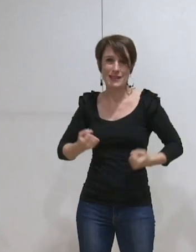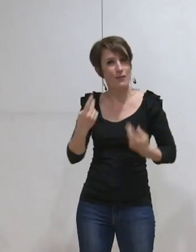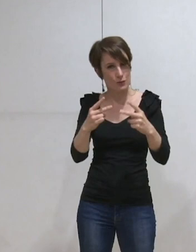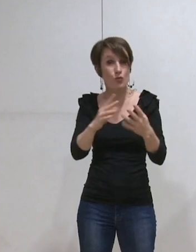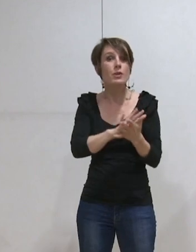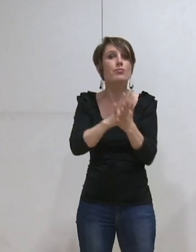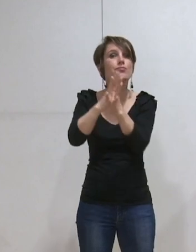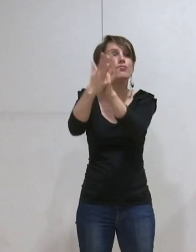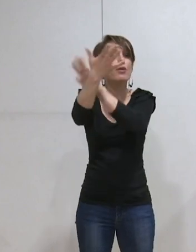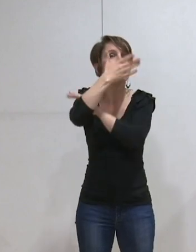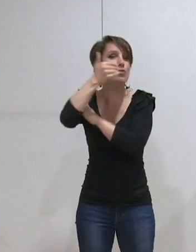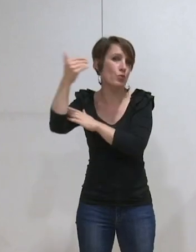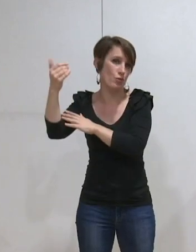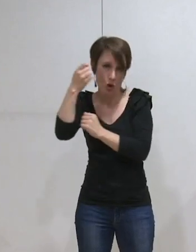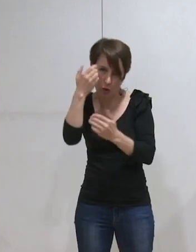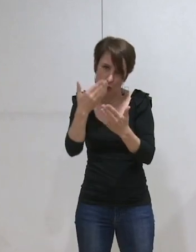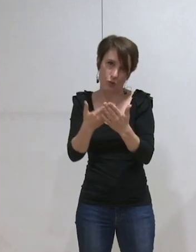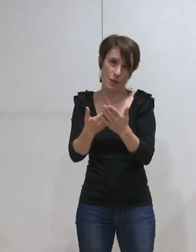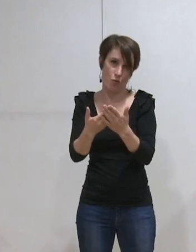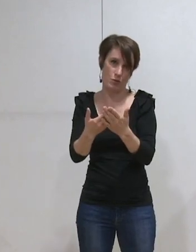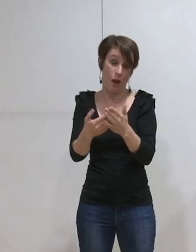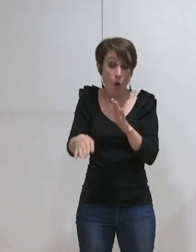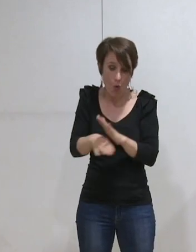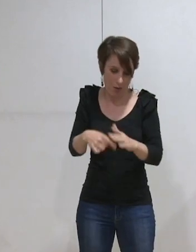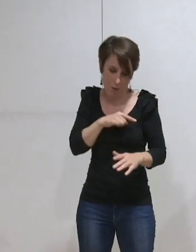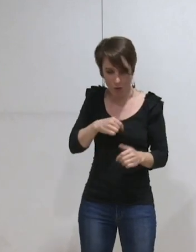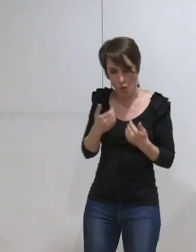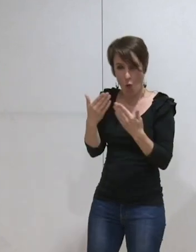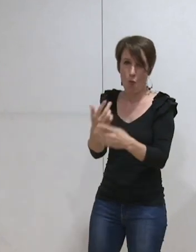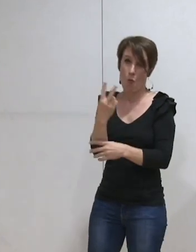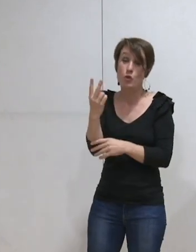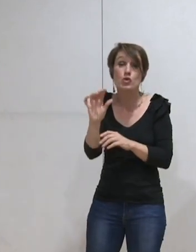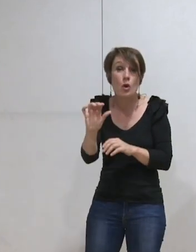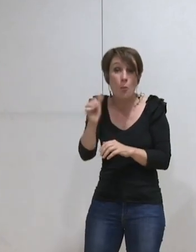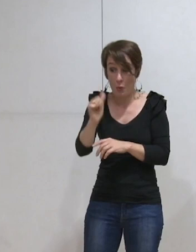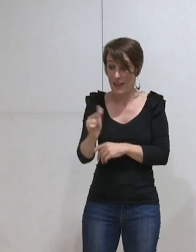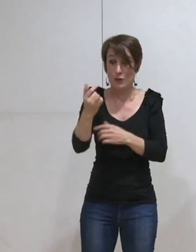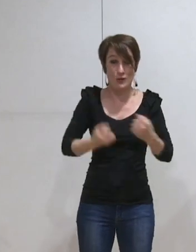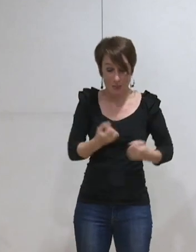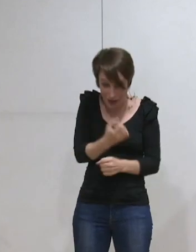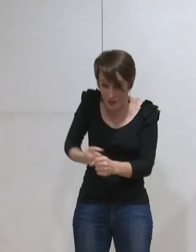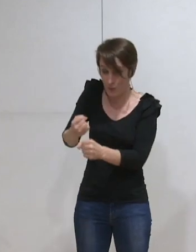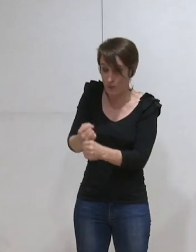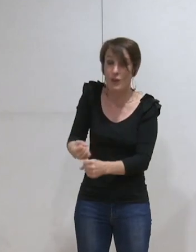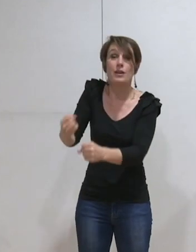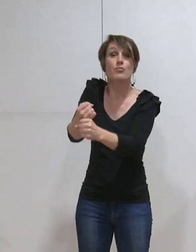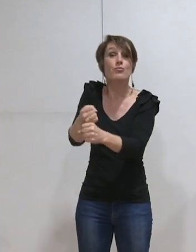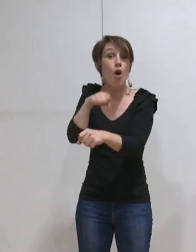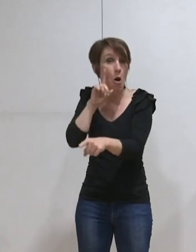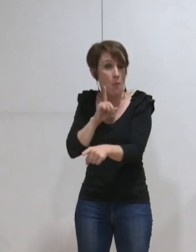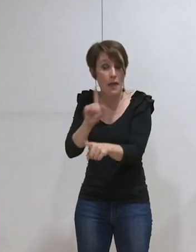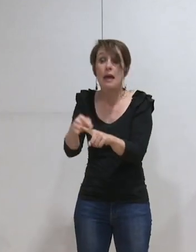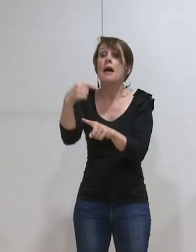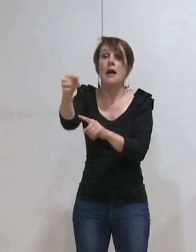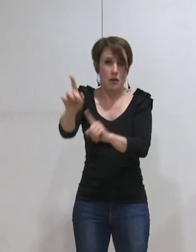sens-là que nous installons nos deux premiers services communs à partir du mois de mai et que nous en installerons d'autres à partir du mois de juillet